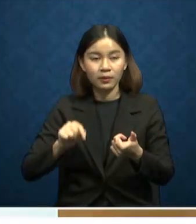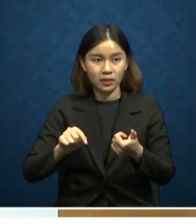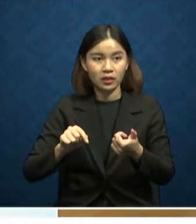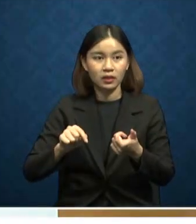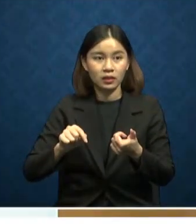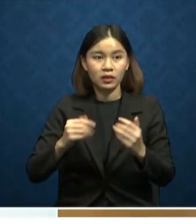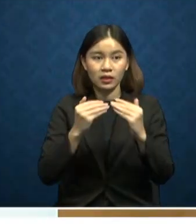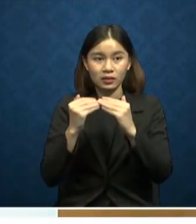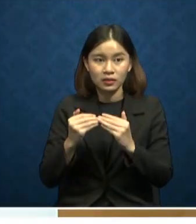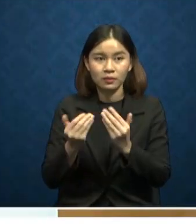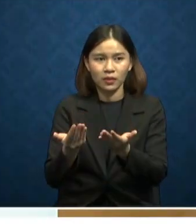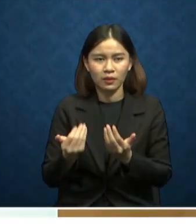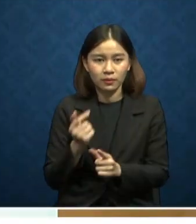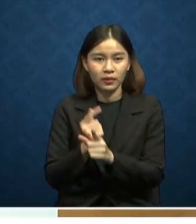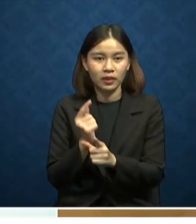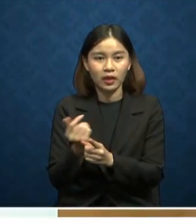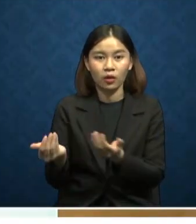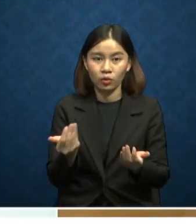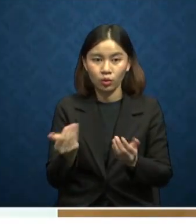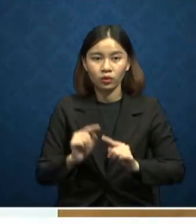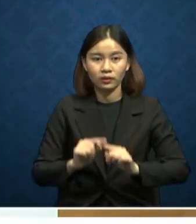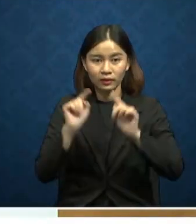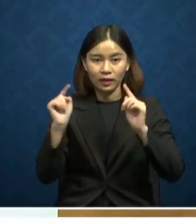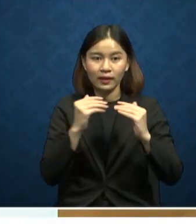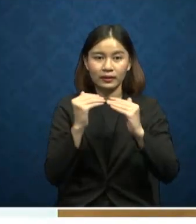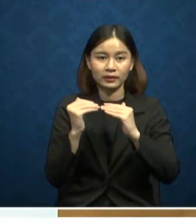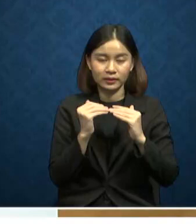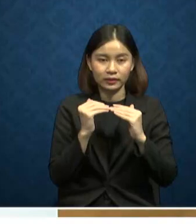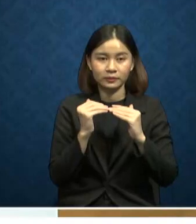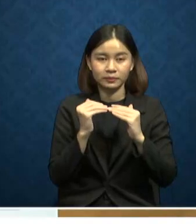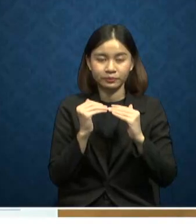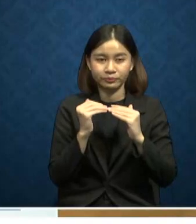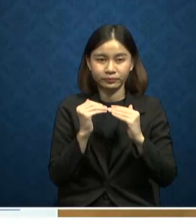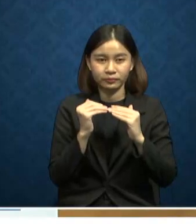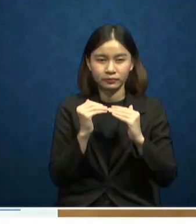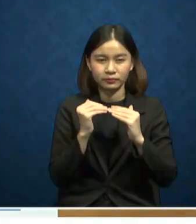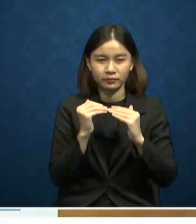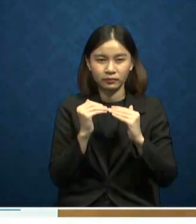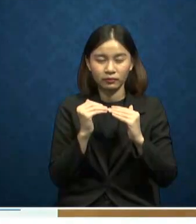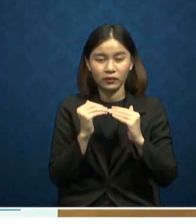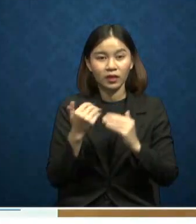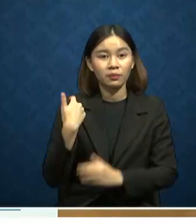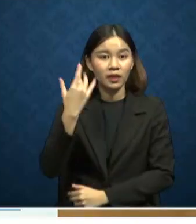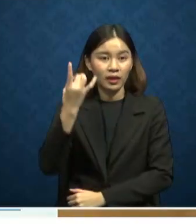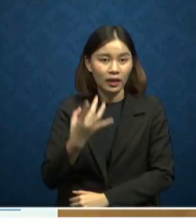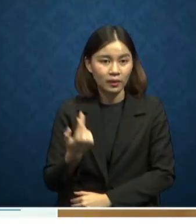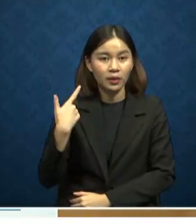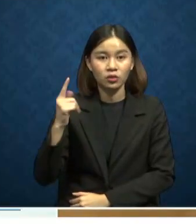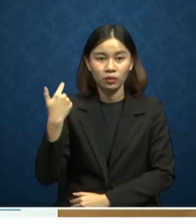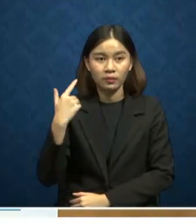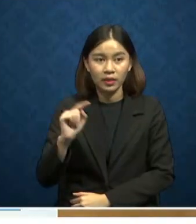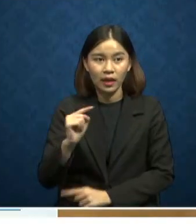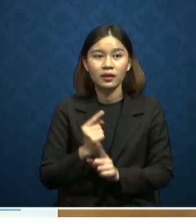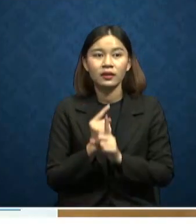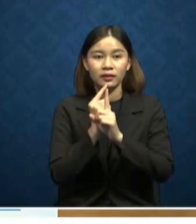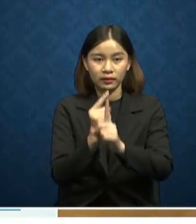ได้สิทธิ์ในการรับบุตรบุญธรรมเพียงแต่ว่าสิทธิ์ในเรื่องของสิทธบุตรบุญธรรมจะได้สิทธิ์อะไรบ้างนั้นก็ยังเป็นไป